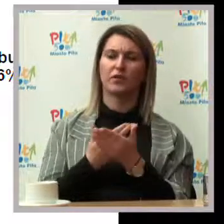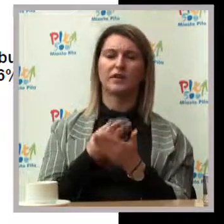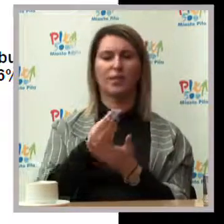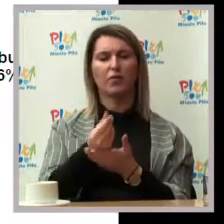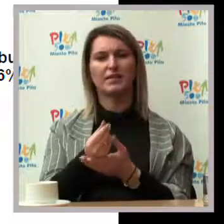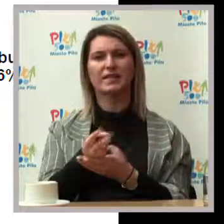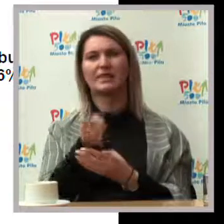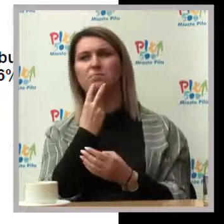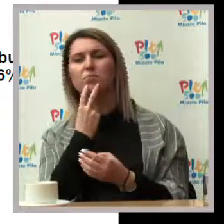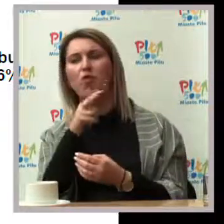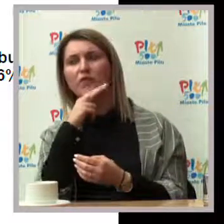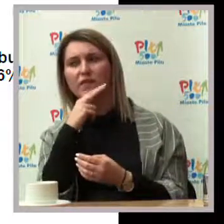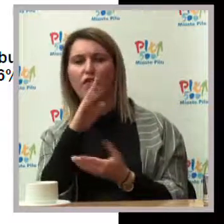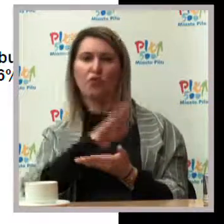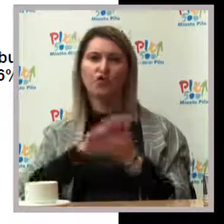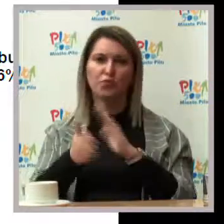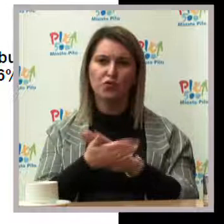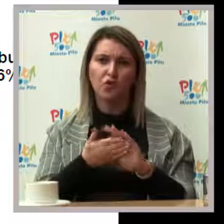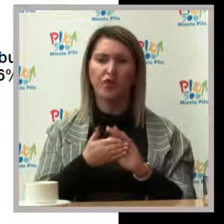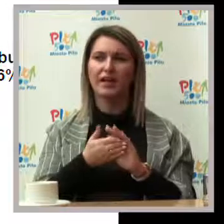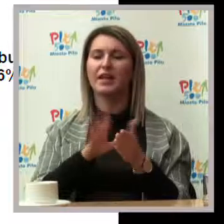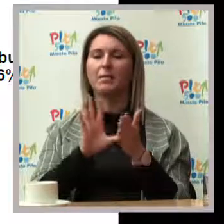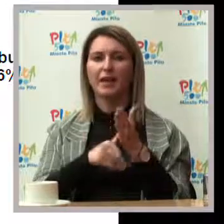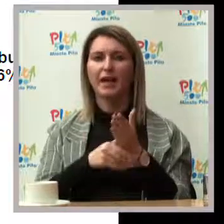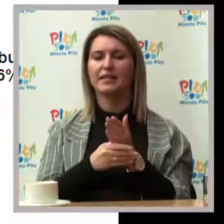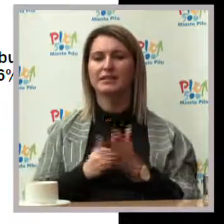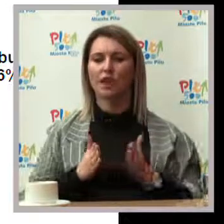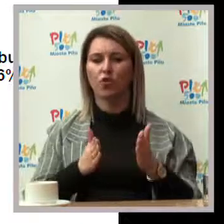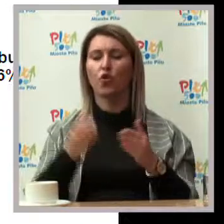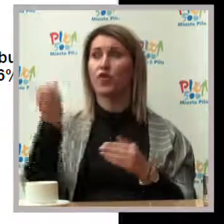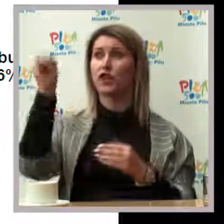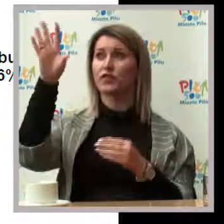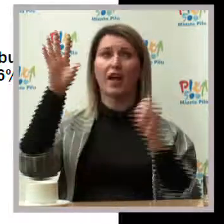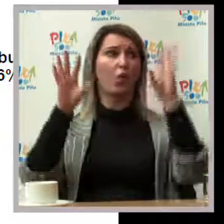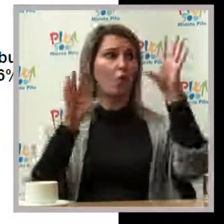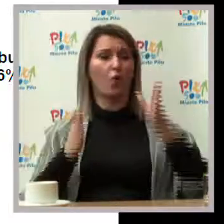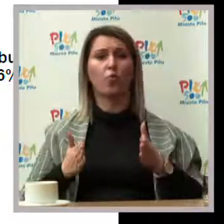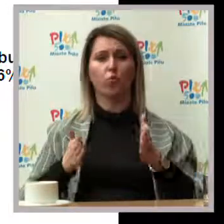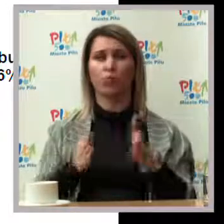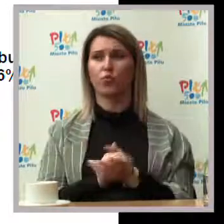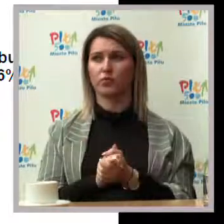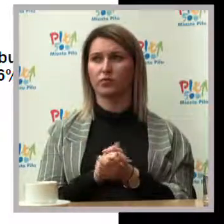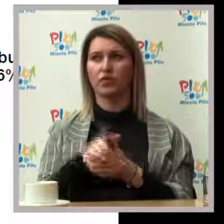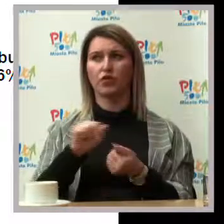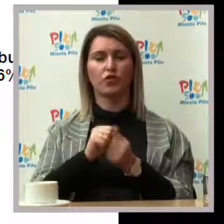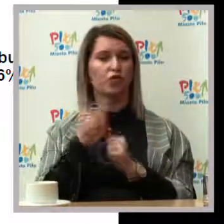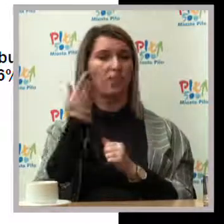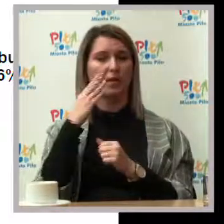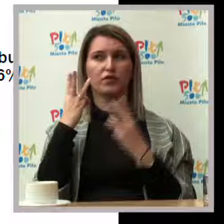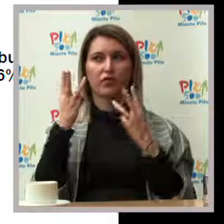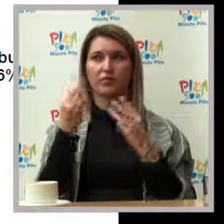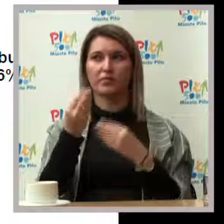obiektów, z mediami, ze sprzątaniem, oczyszczaniem miasta, utrzymaniem dróg, oświetleniem, to stanowi drugą grupę